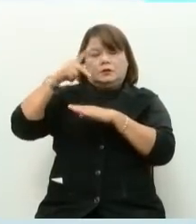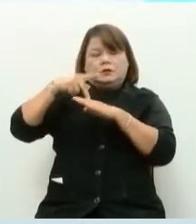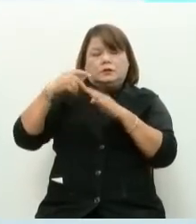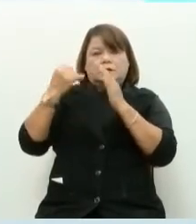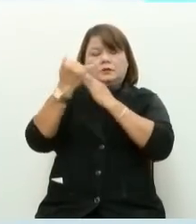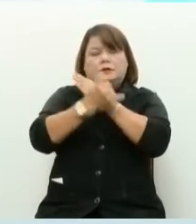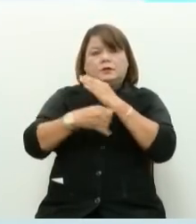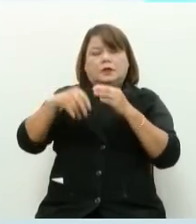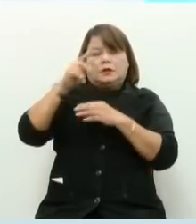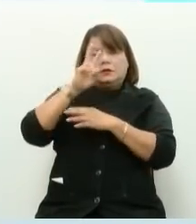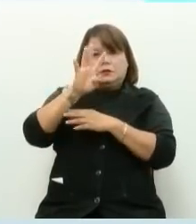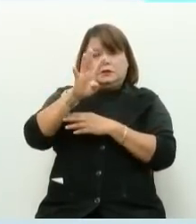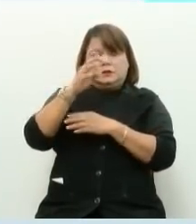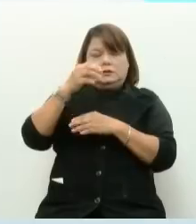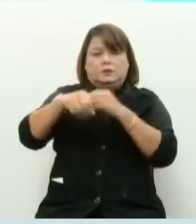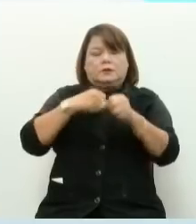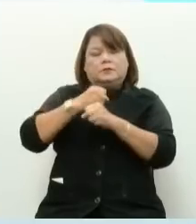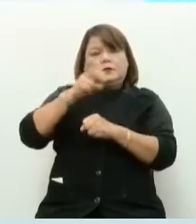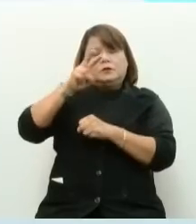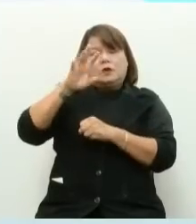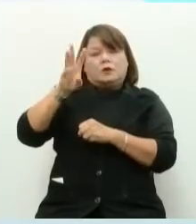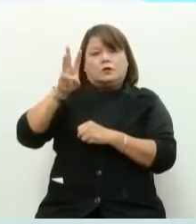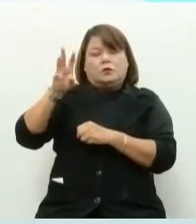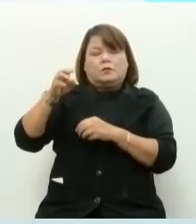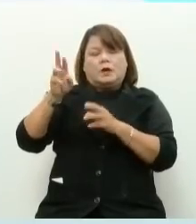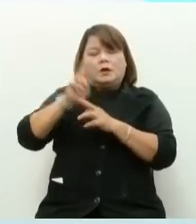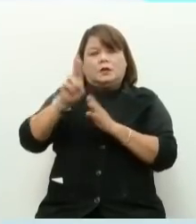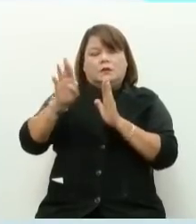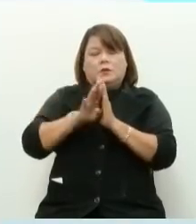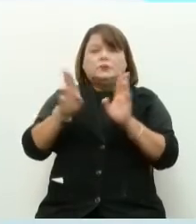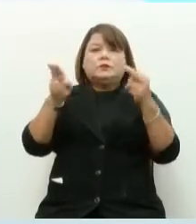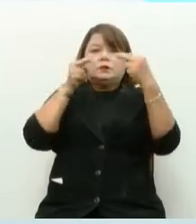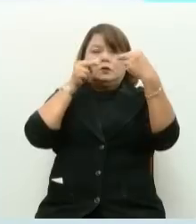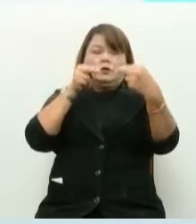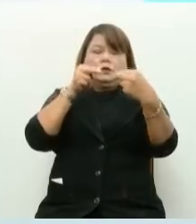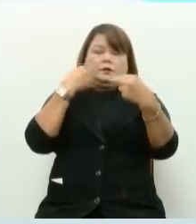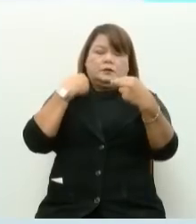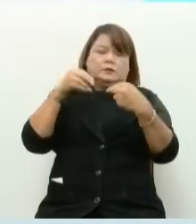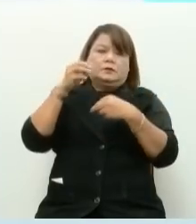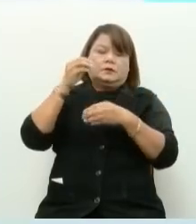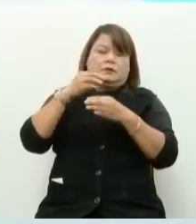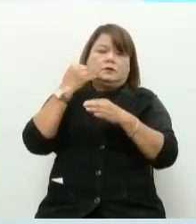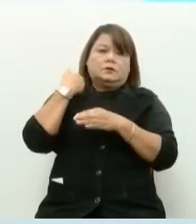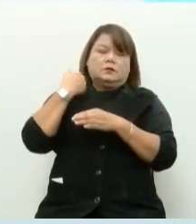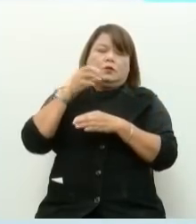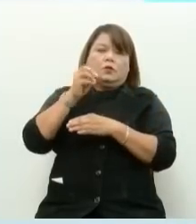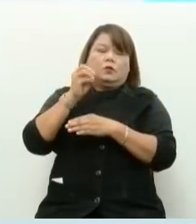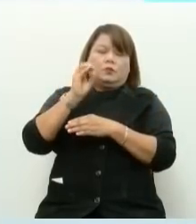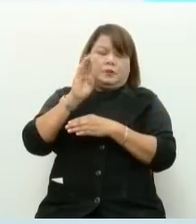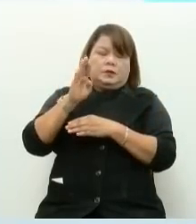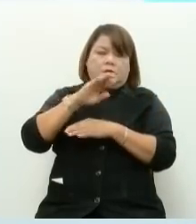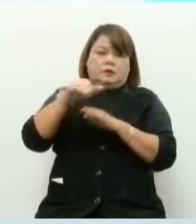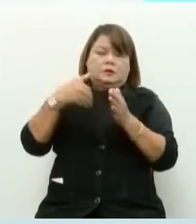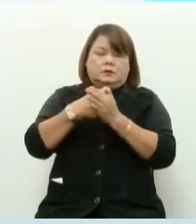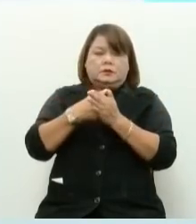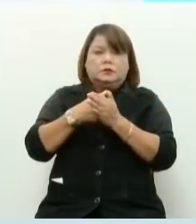ศครั้งที่4ประจำปี2566ค่ะผ่านระบบวิดีโอคอนเฟอเรนซ์นะคะรวมไปถึงในทุกๆช่องทางของ OBEC Channel ด้วยทั้งท